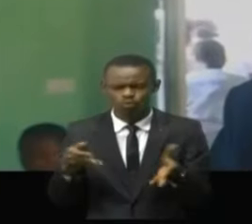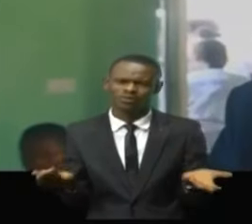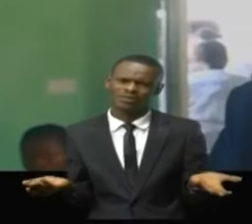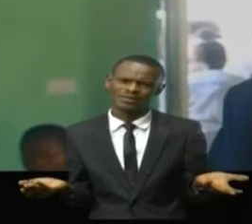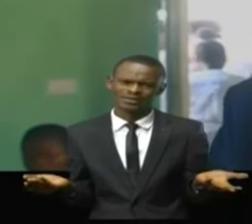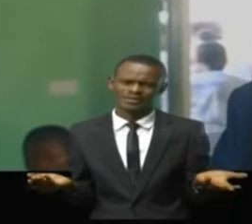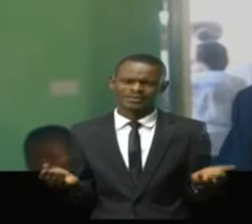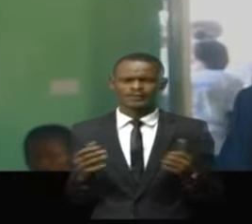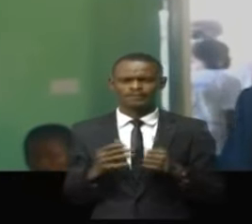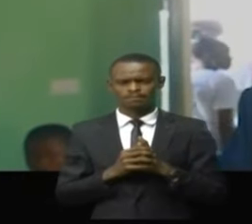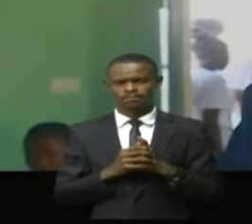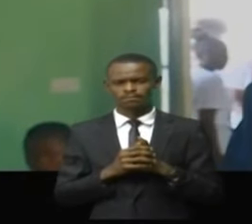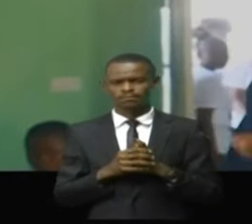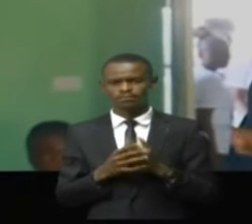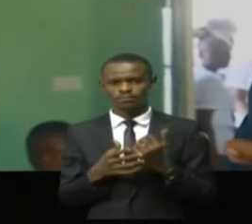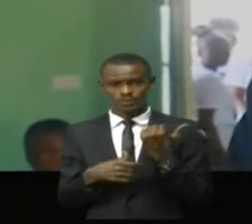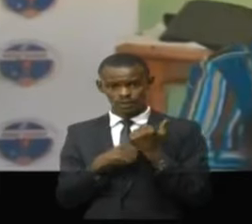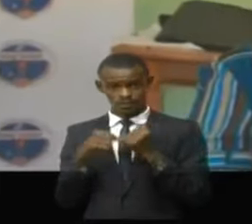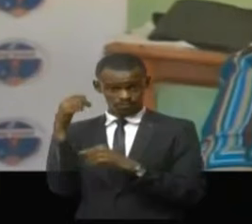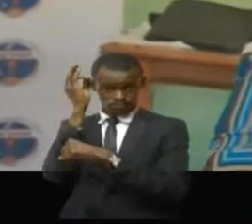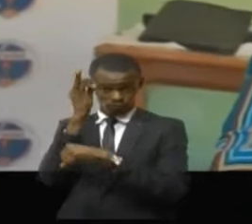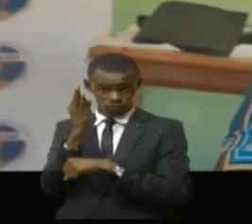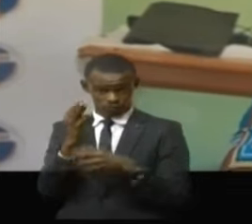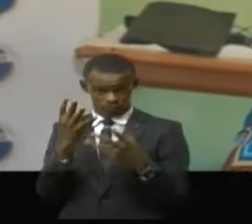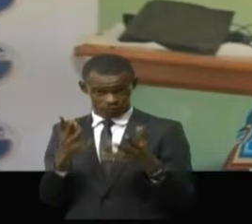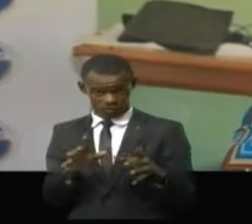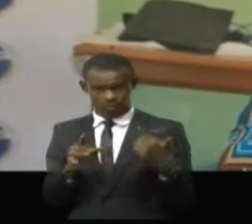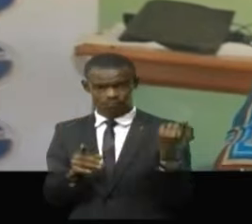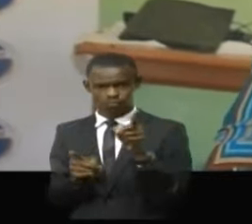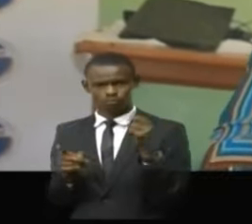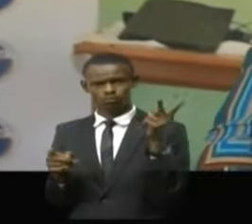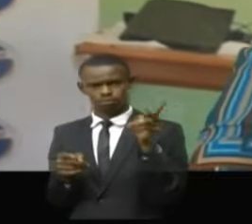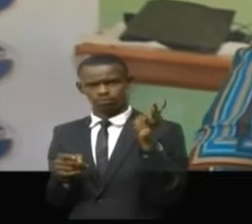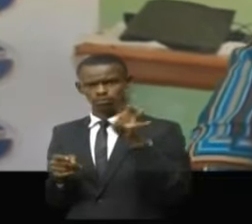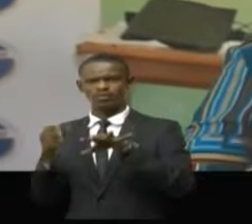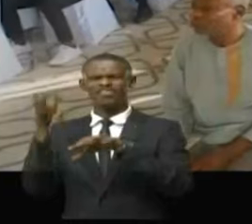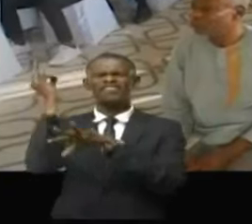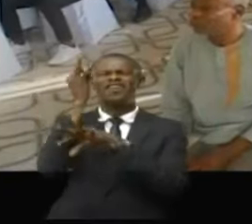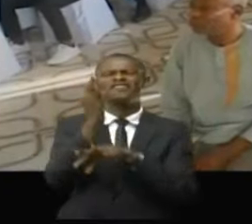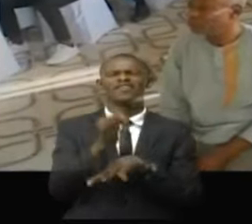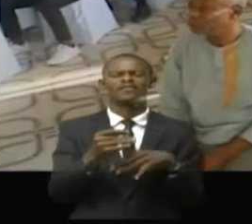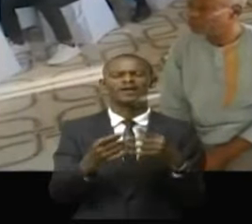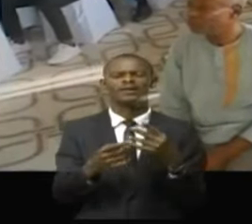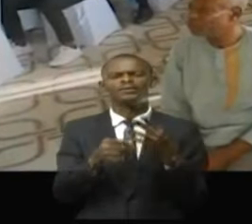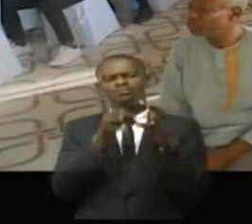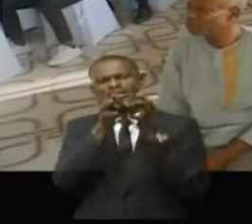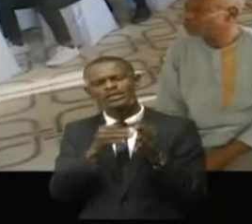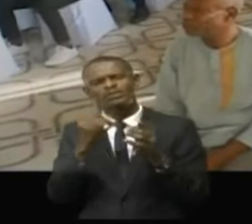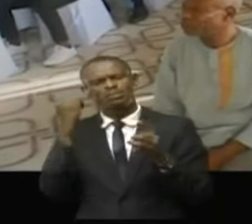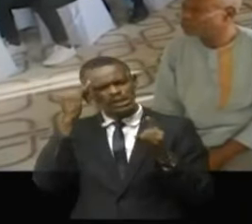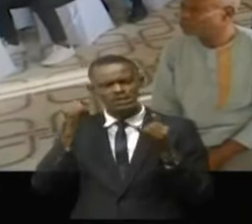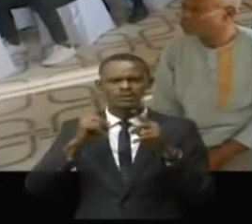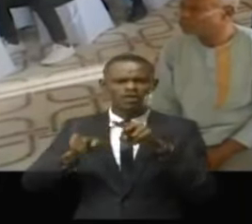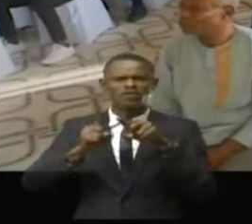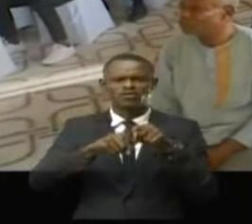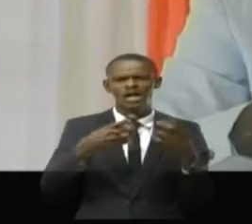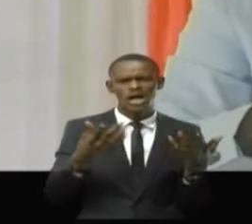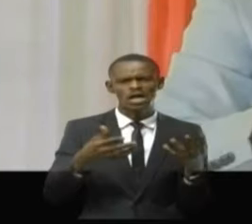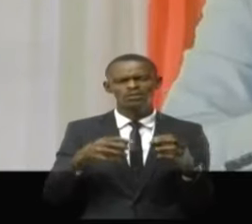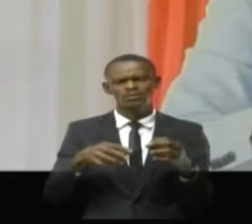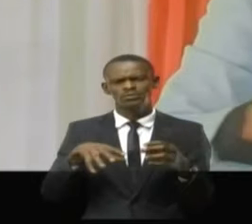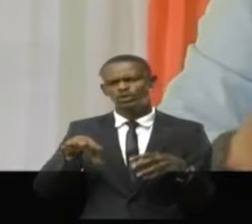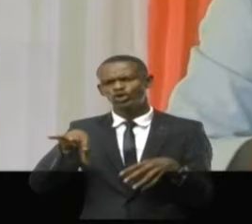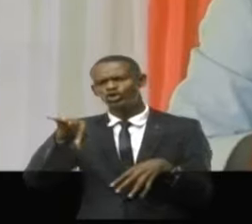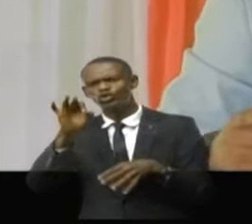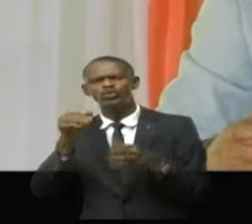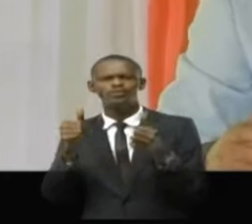éléments tels que l'expression personnelle, le mode de vie, le choix de l'église, l'orientation académique, la sélection de nos autorités,